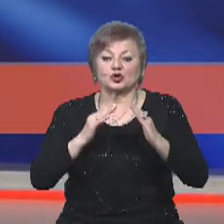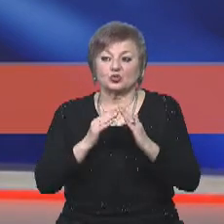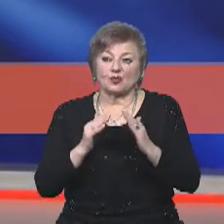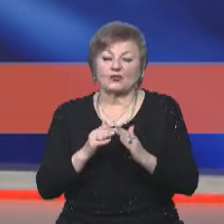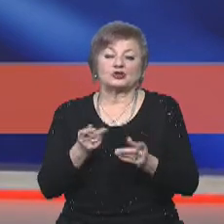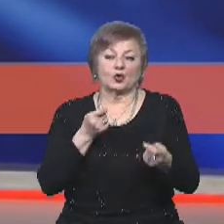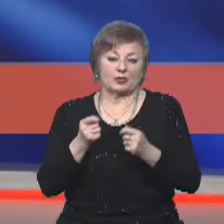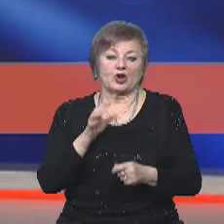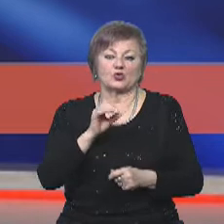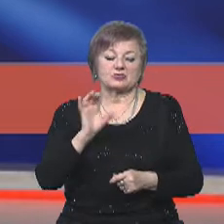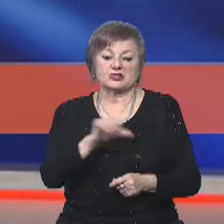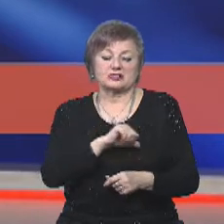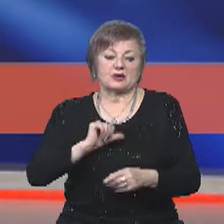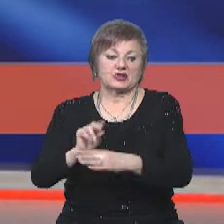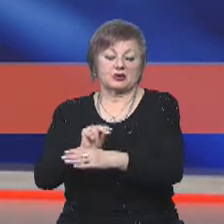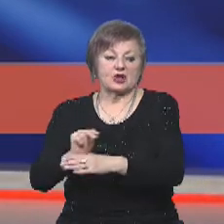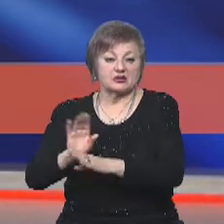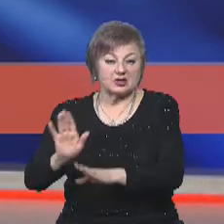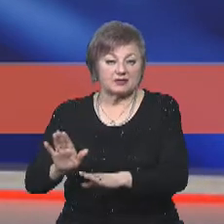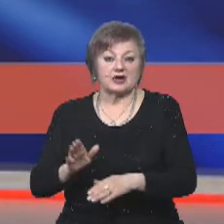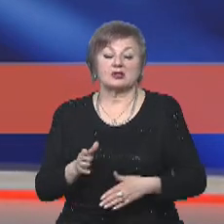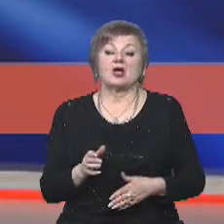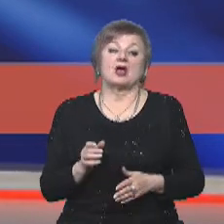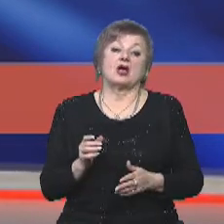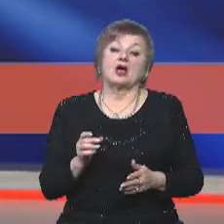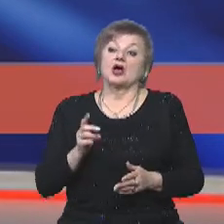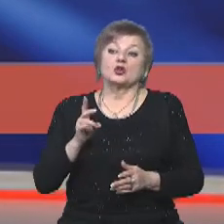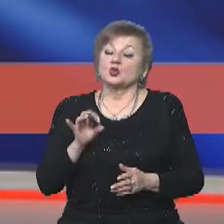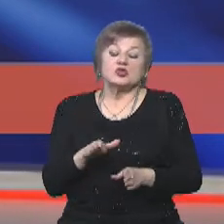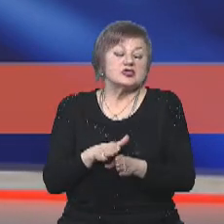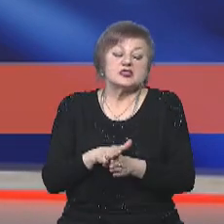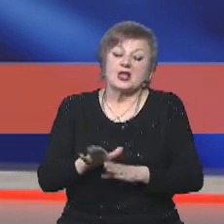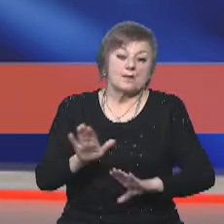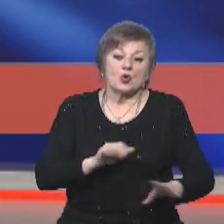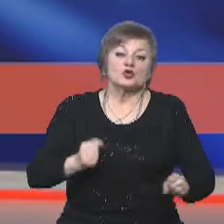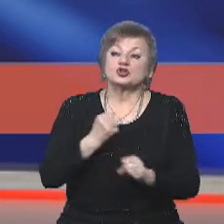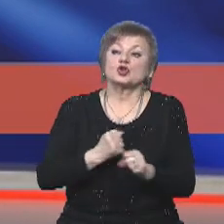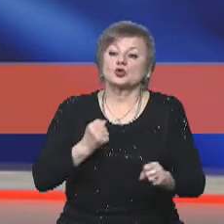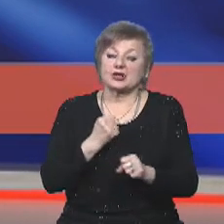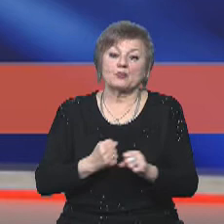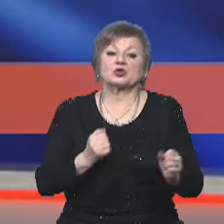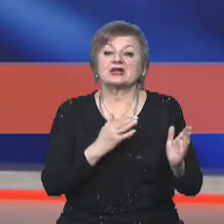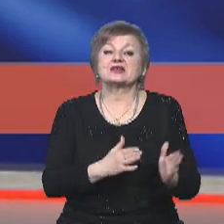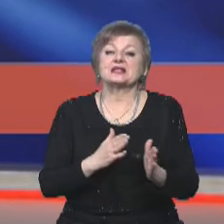управляющие компании их устраняли. Ну, как по мне, не полностью отработана система